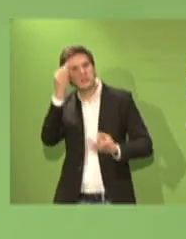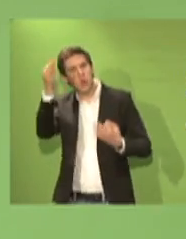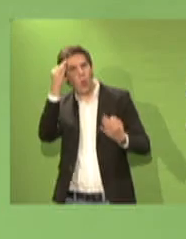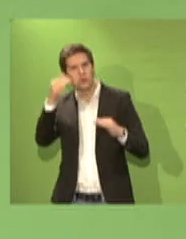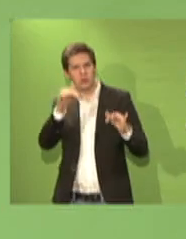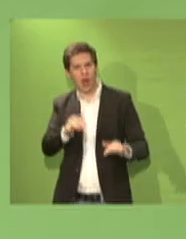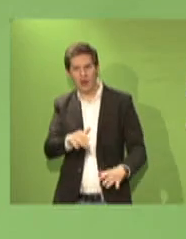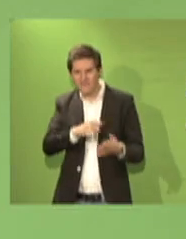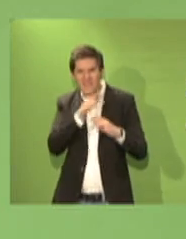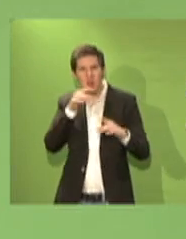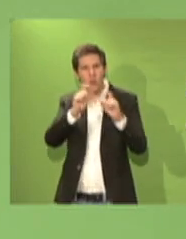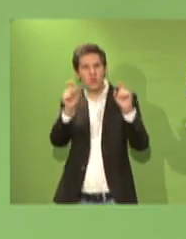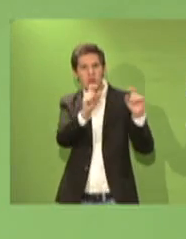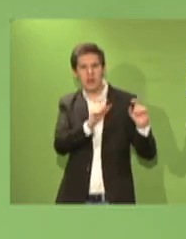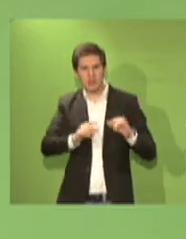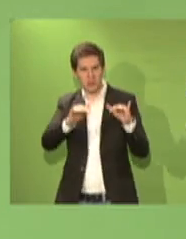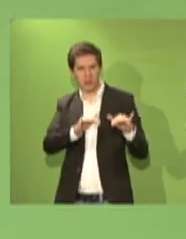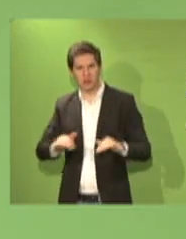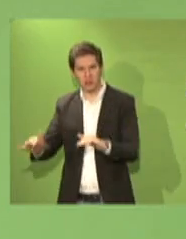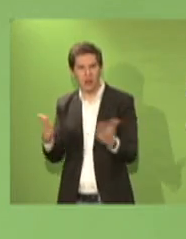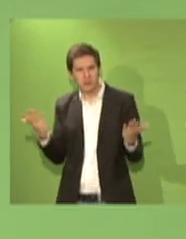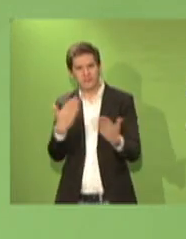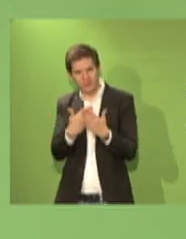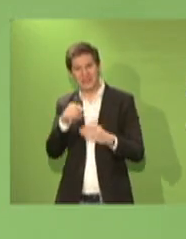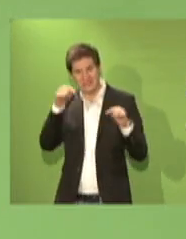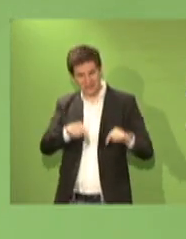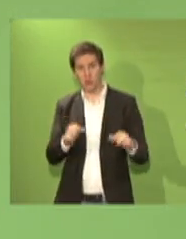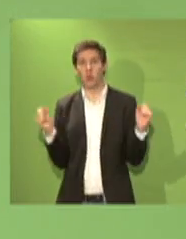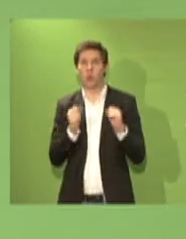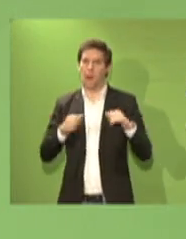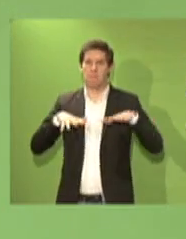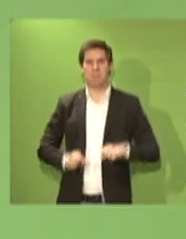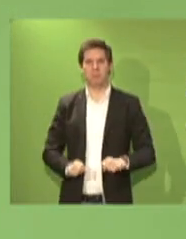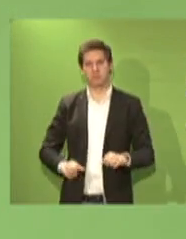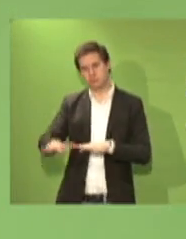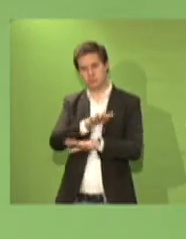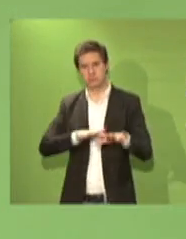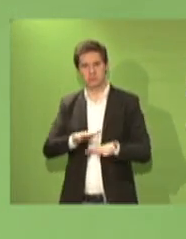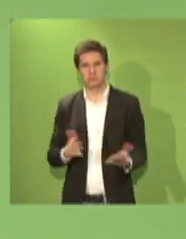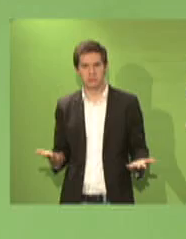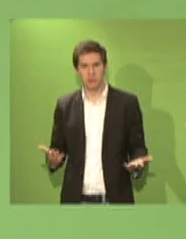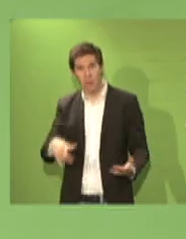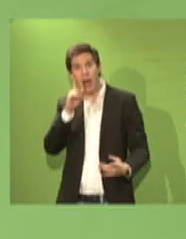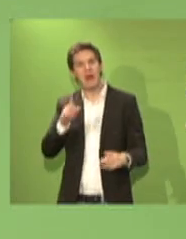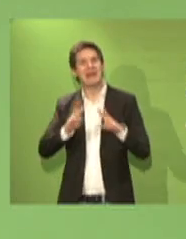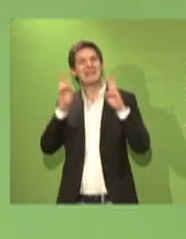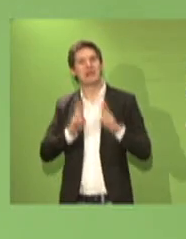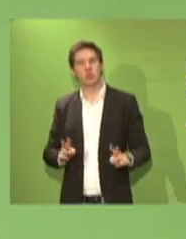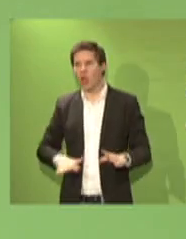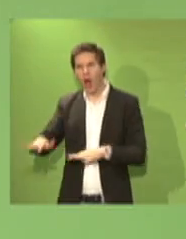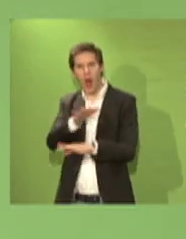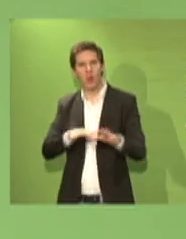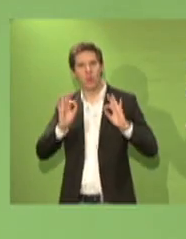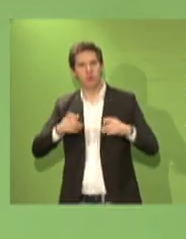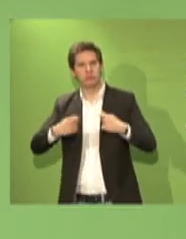inhabergeführter Unternehmen. Und die sind in der Region verwurzelt und trotzdem international gut aufgestellt. Ich will das auch noch mal an